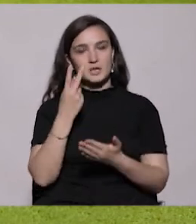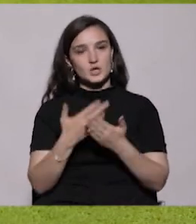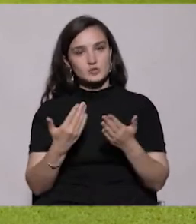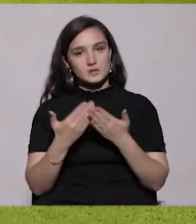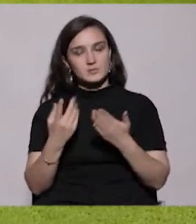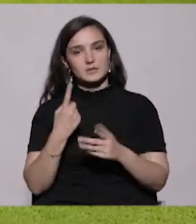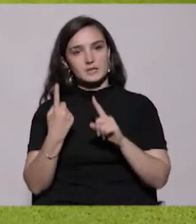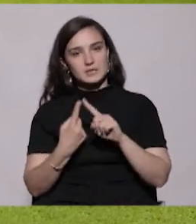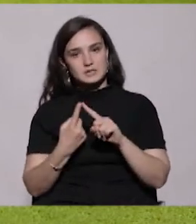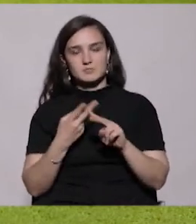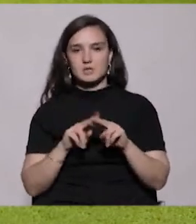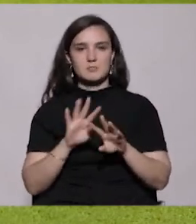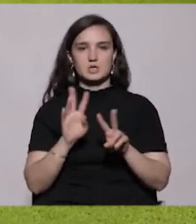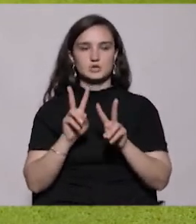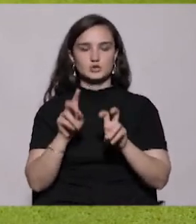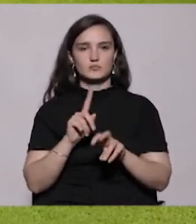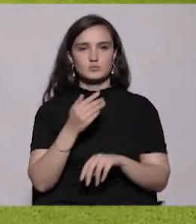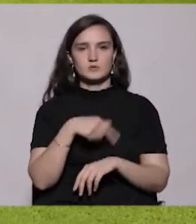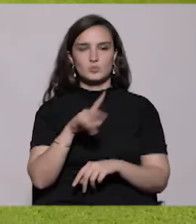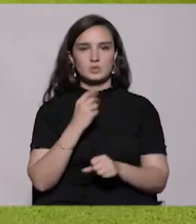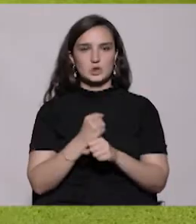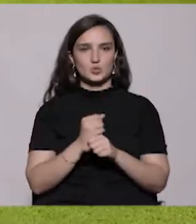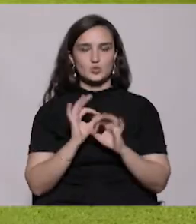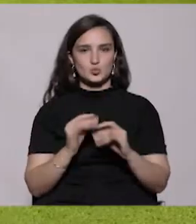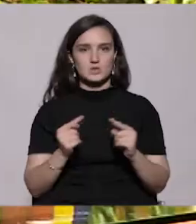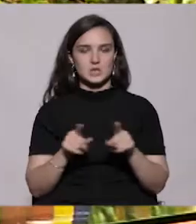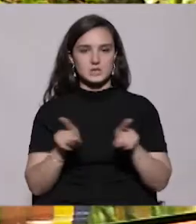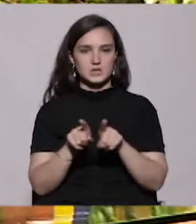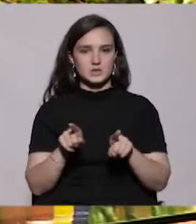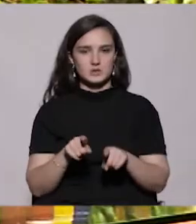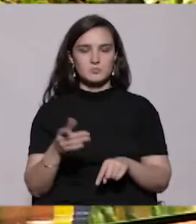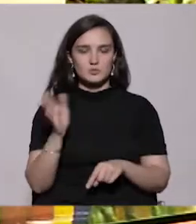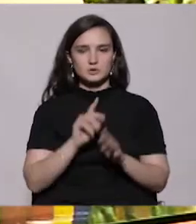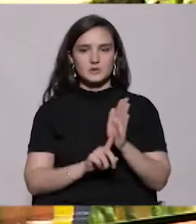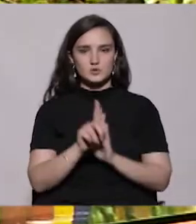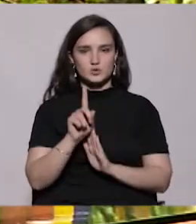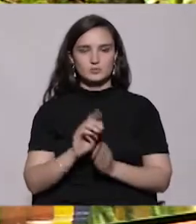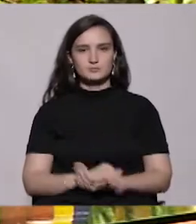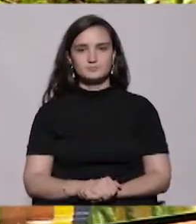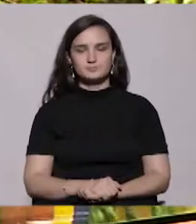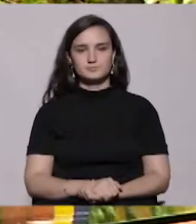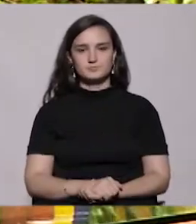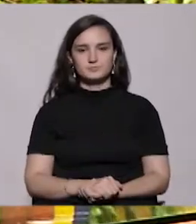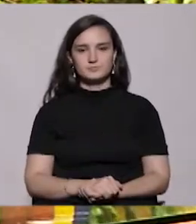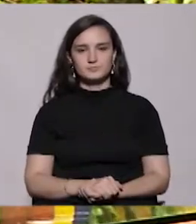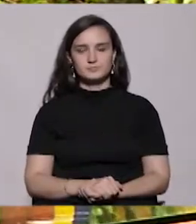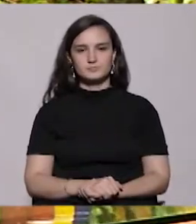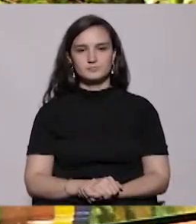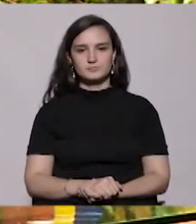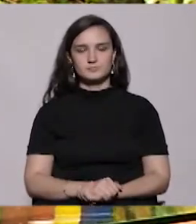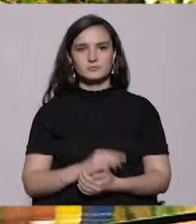გაჩვენებთ ერთს, მაგრამ ეს არ ნიშნავს, რომ თქვენ გააკეთოთ ზუსტად ესეთი. მოდი დავიწყოთ. მე